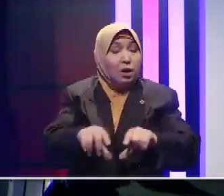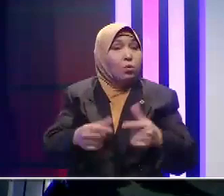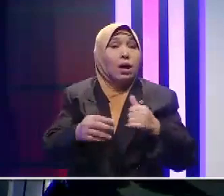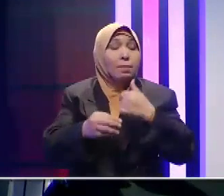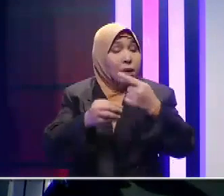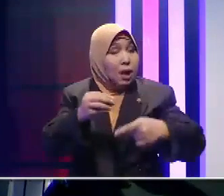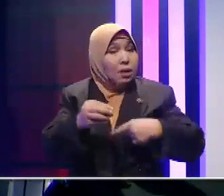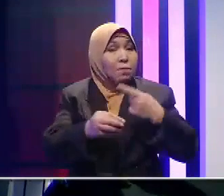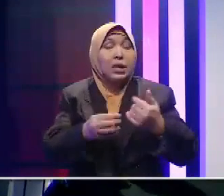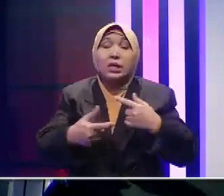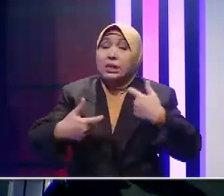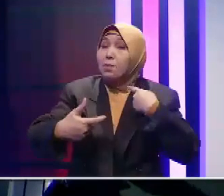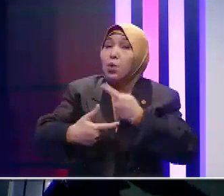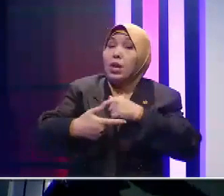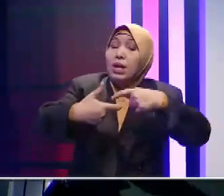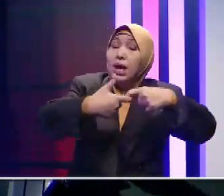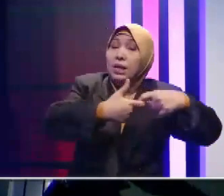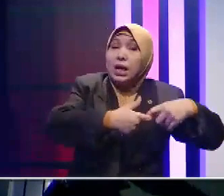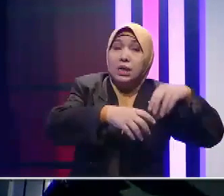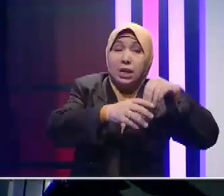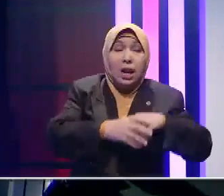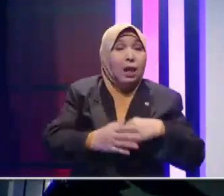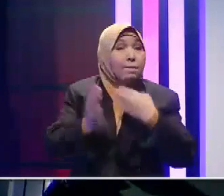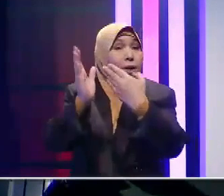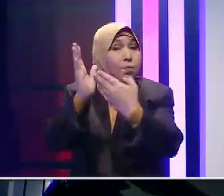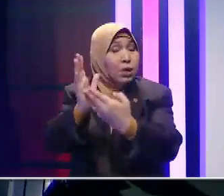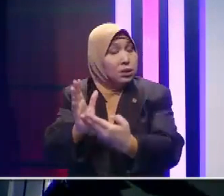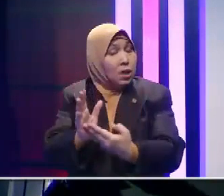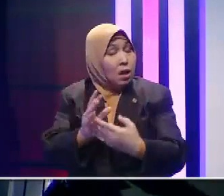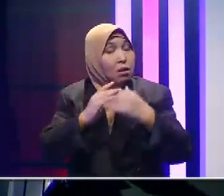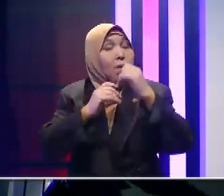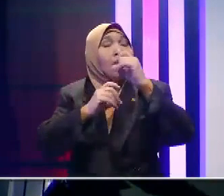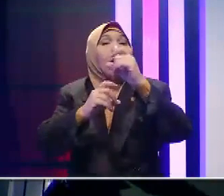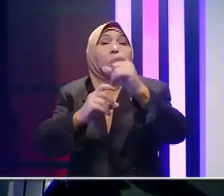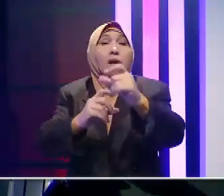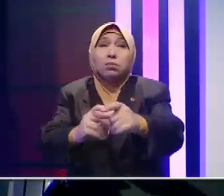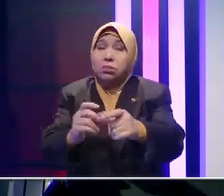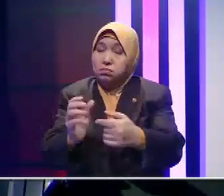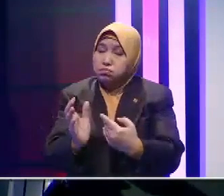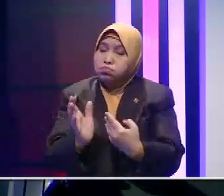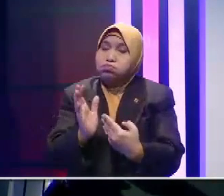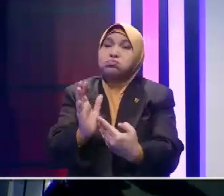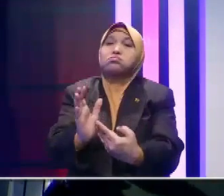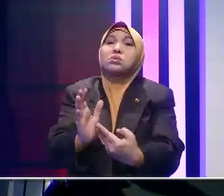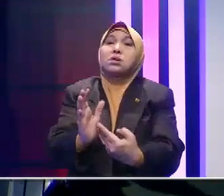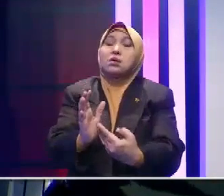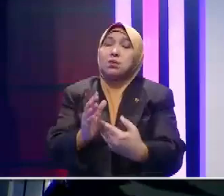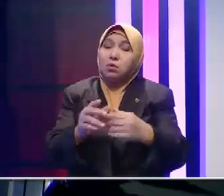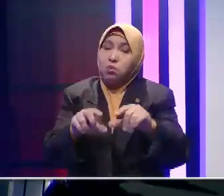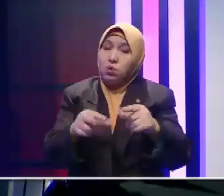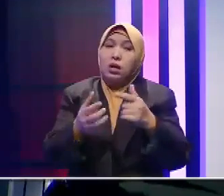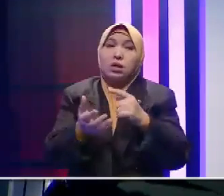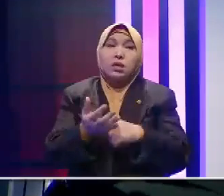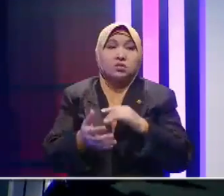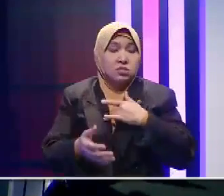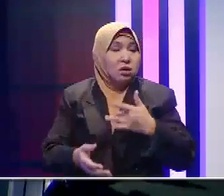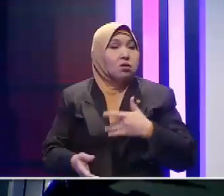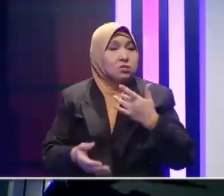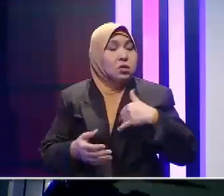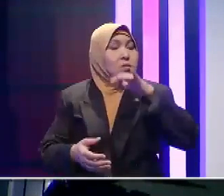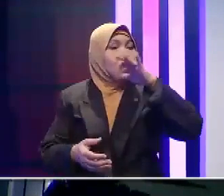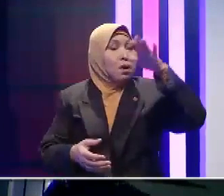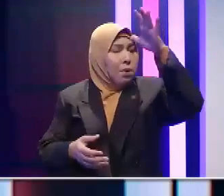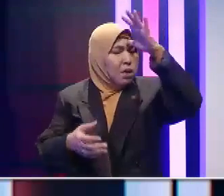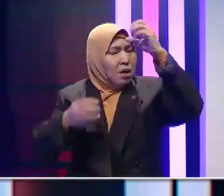mungkin boleh kita kaitkan dalam membuktikan kemujizatan Al-Quran. Masya-Allah, masya-Allah. Saya kira tuan-puan, ibu ayah